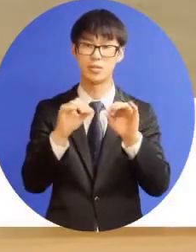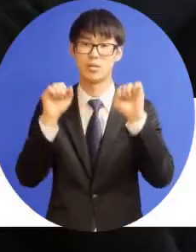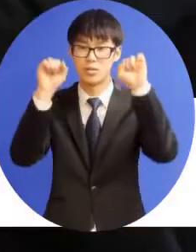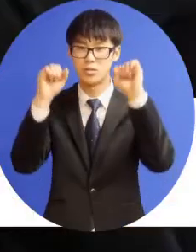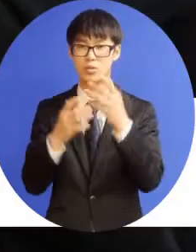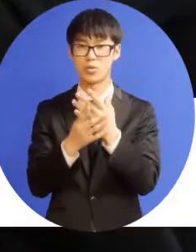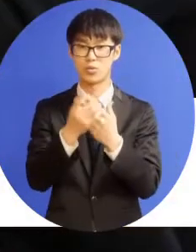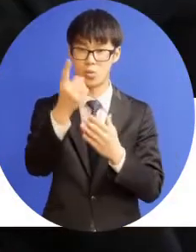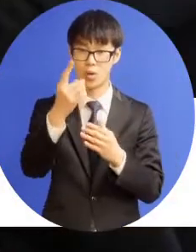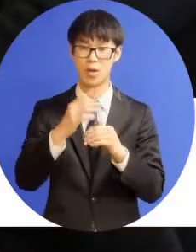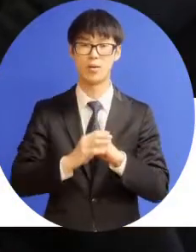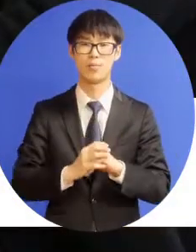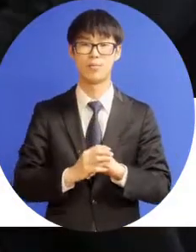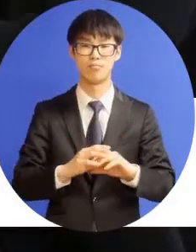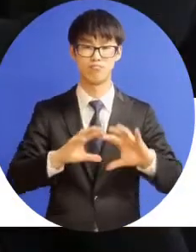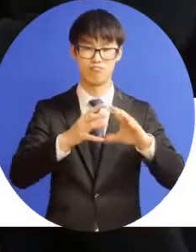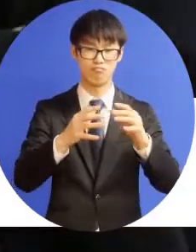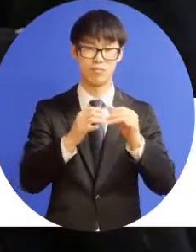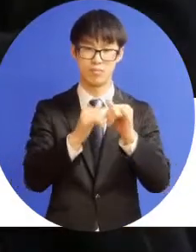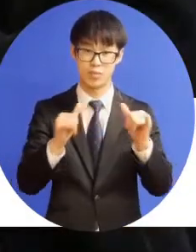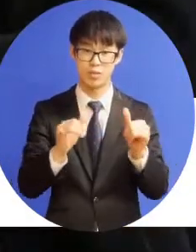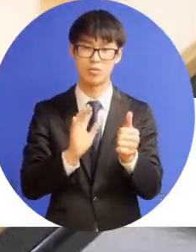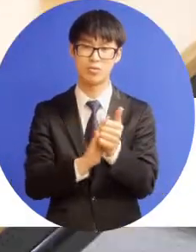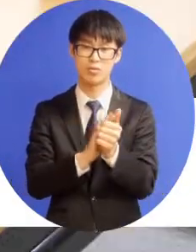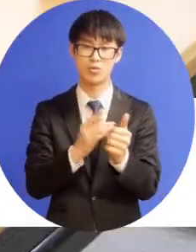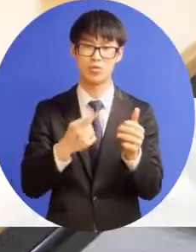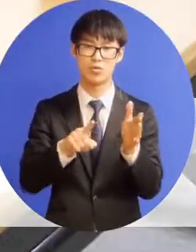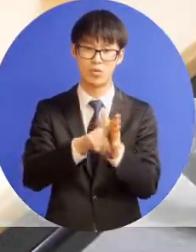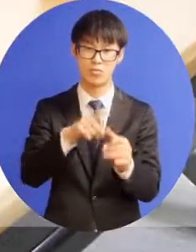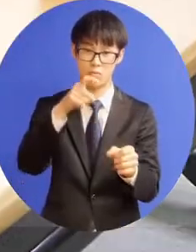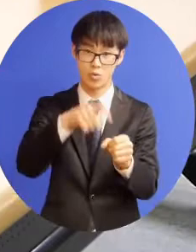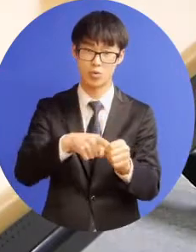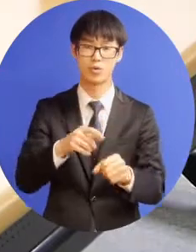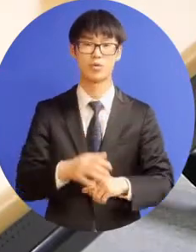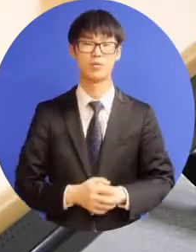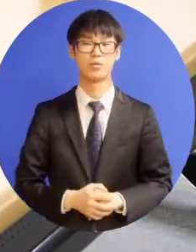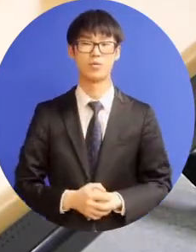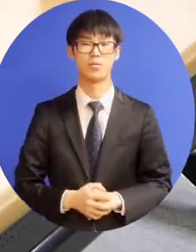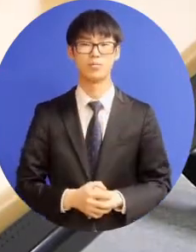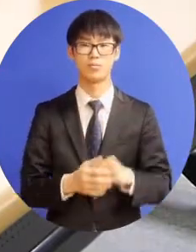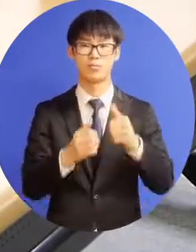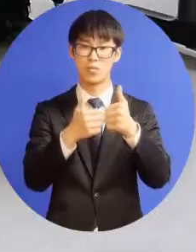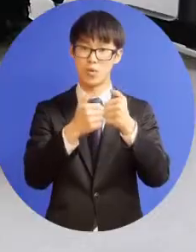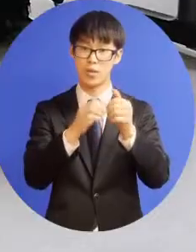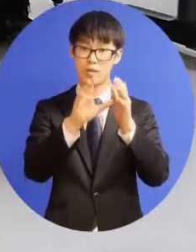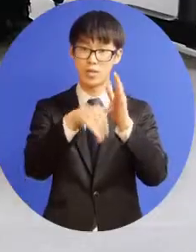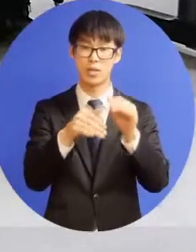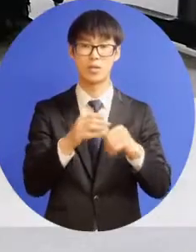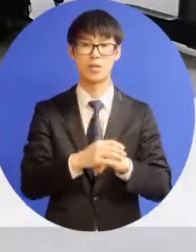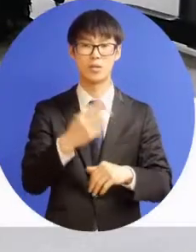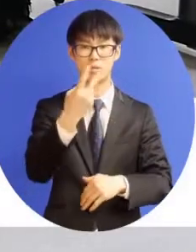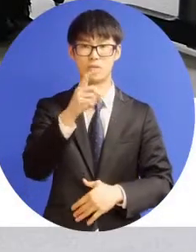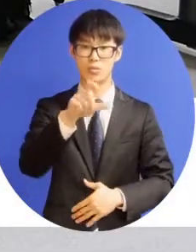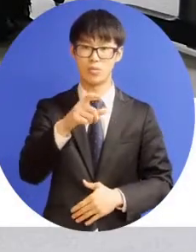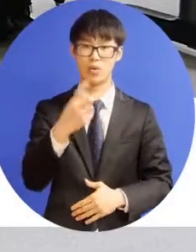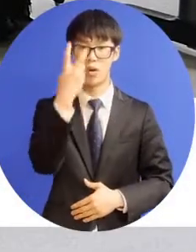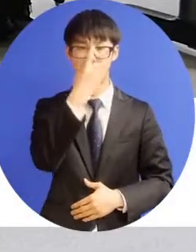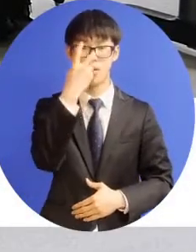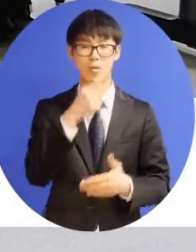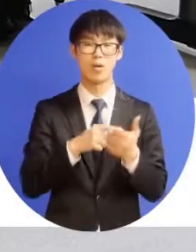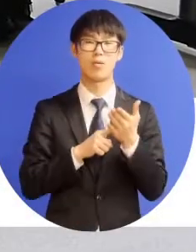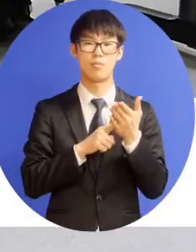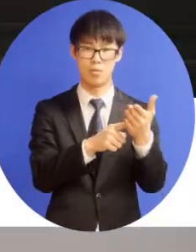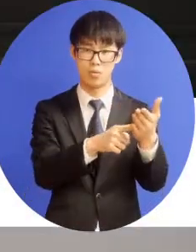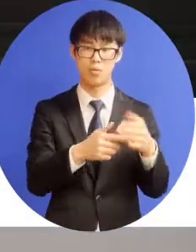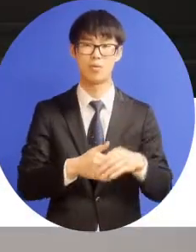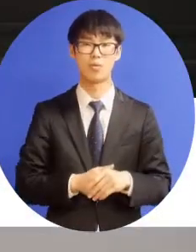등으로 시민들의 체육 활동을 지원하고자 마련됐습니다. 회의는 2015년 감사 결과 보고 안건과